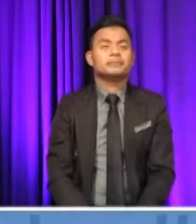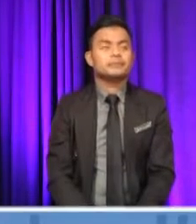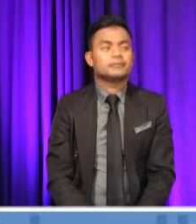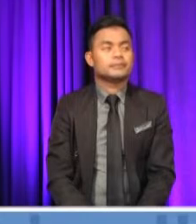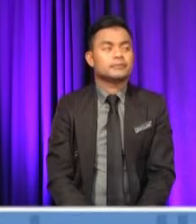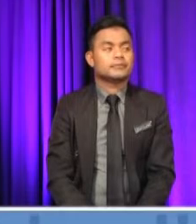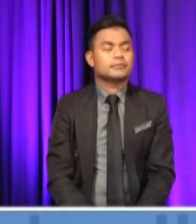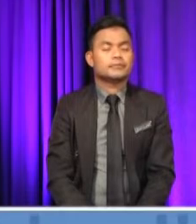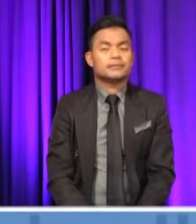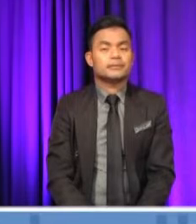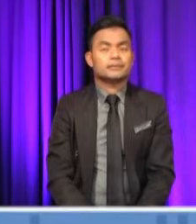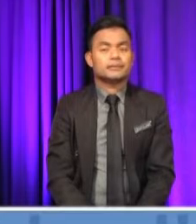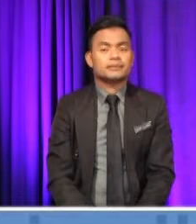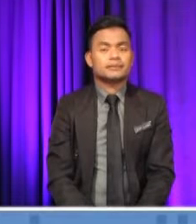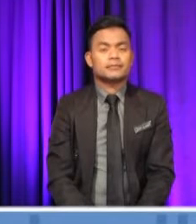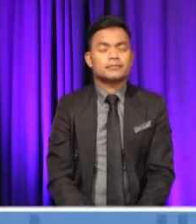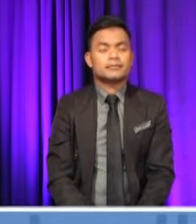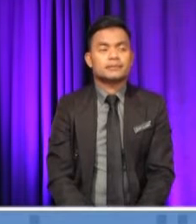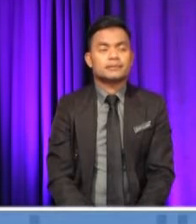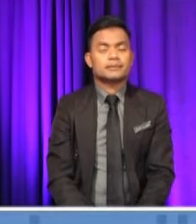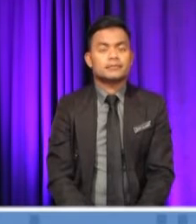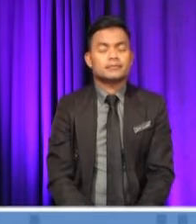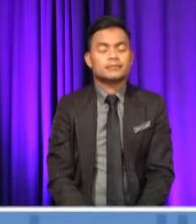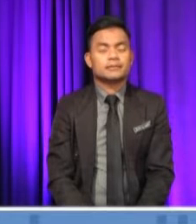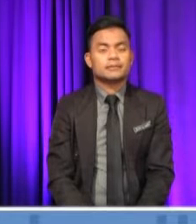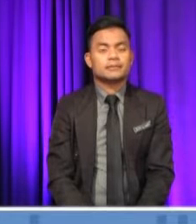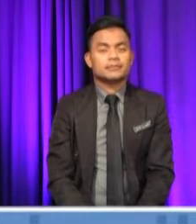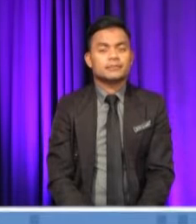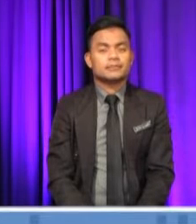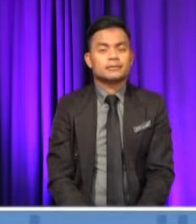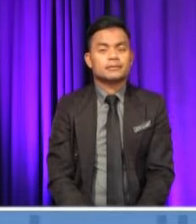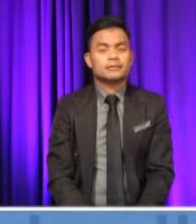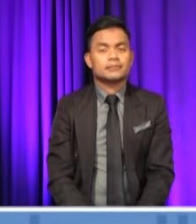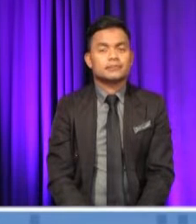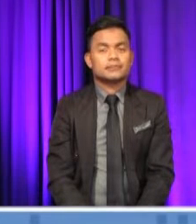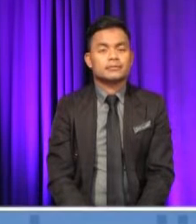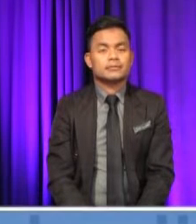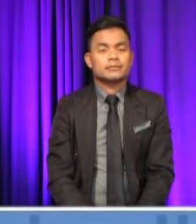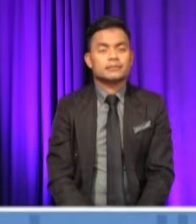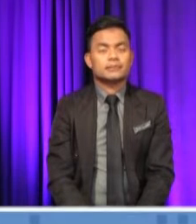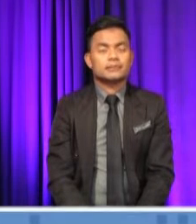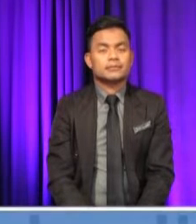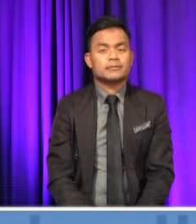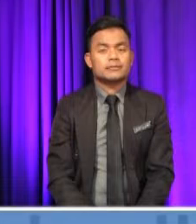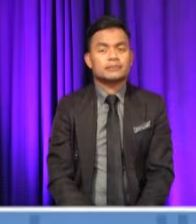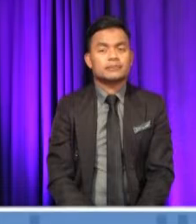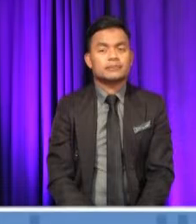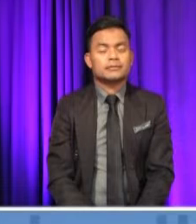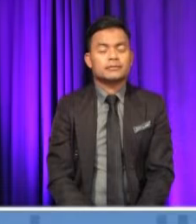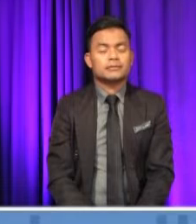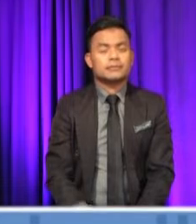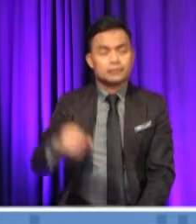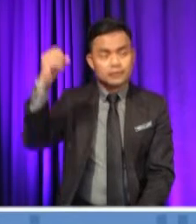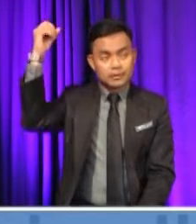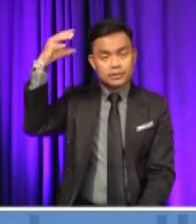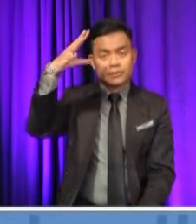Aina? Tenaga steam, Okey, betul. Tenaga hidro, betul. Okey, dan tenaga angin. Okey, tenaga solar pun betul